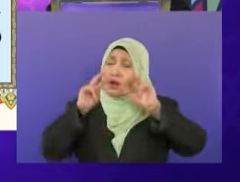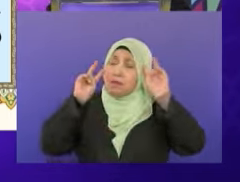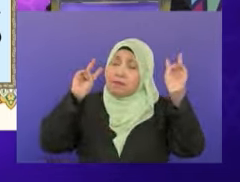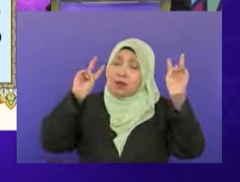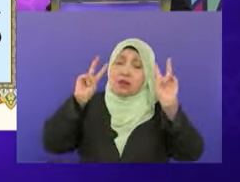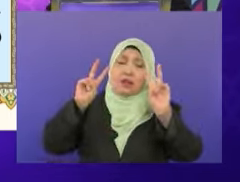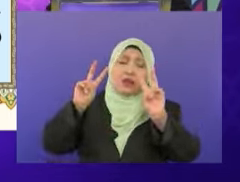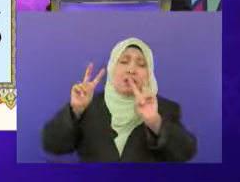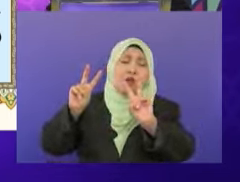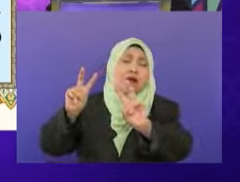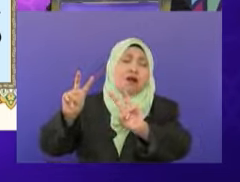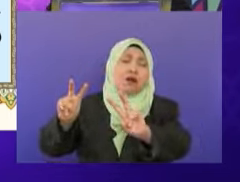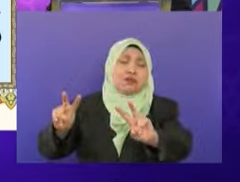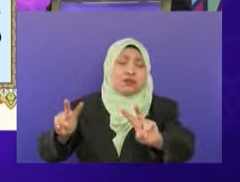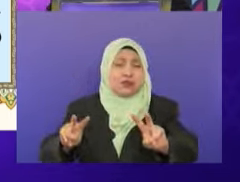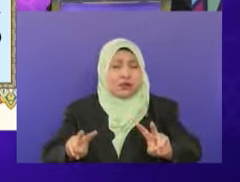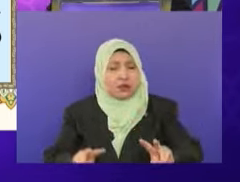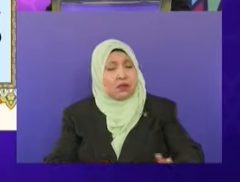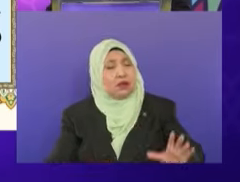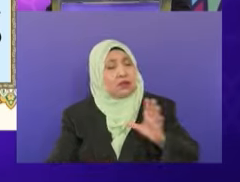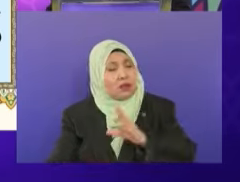فأخذتكم الصاعقة